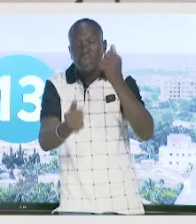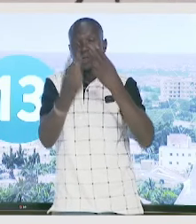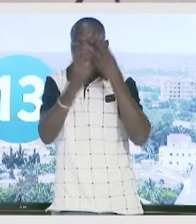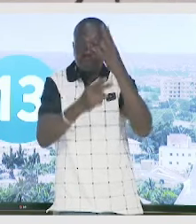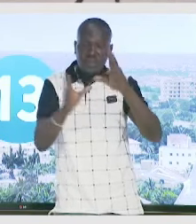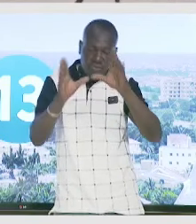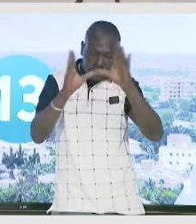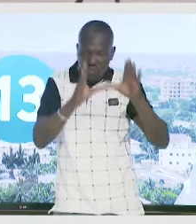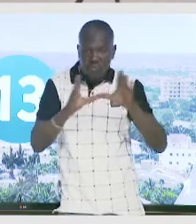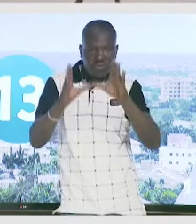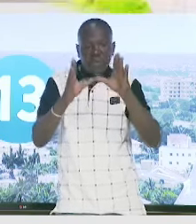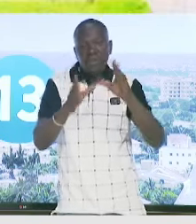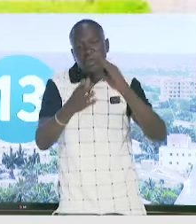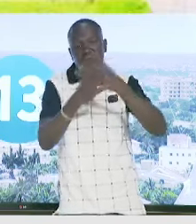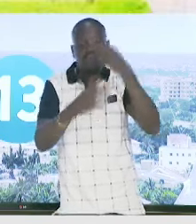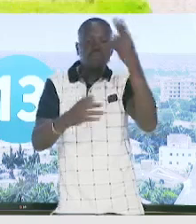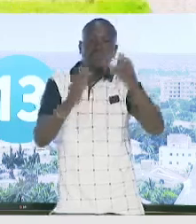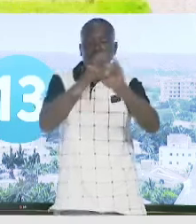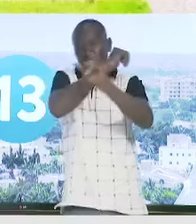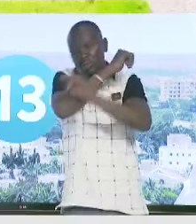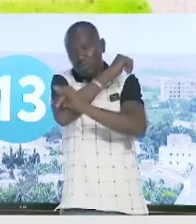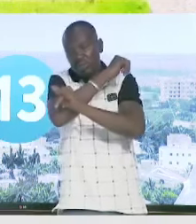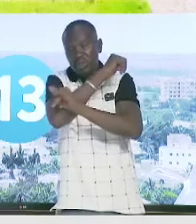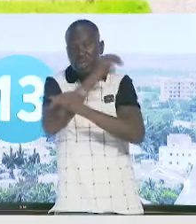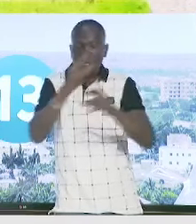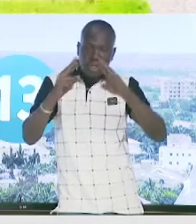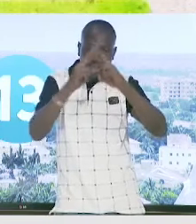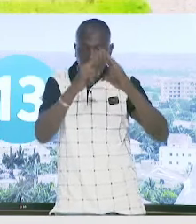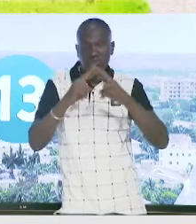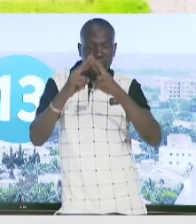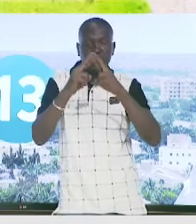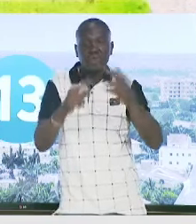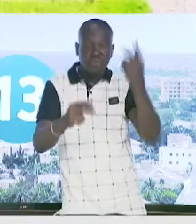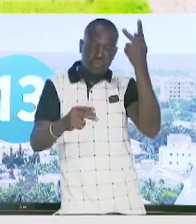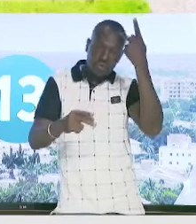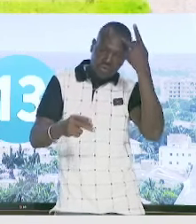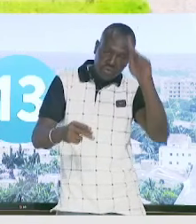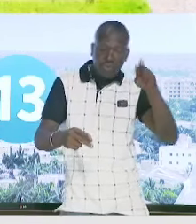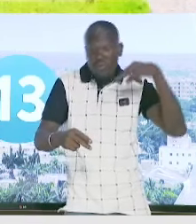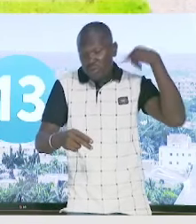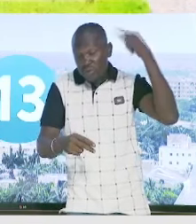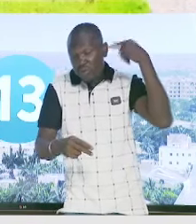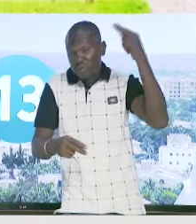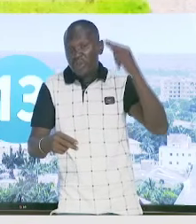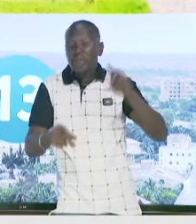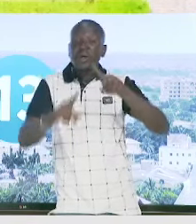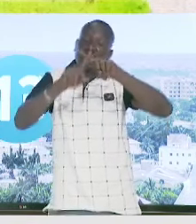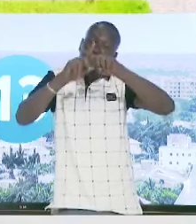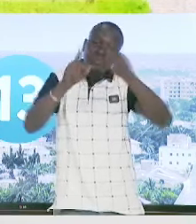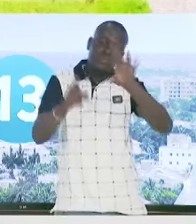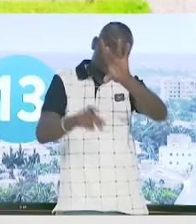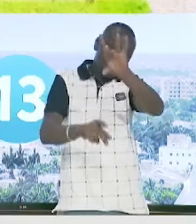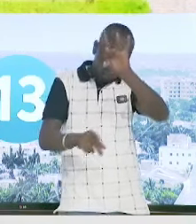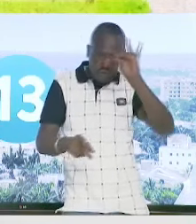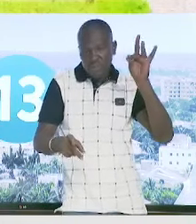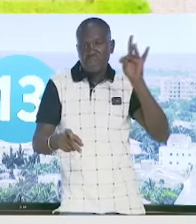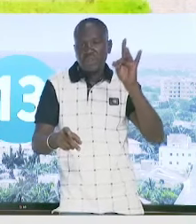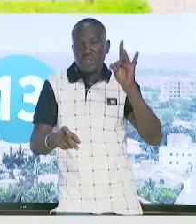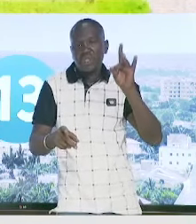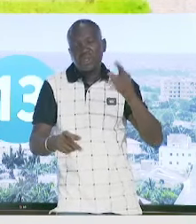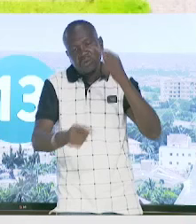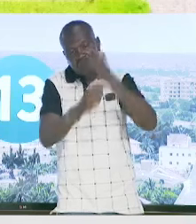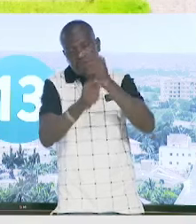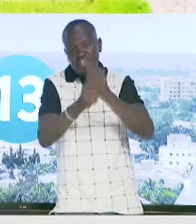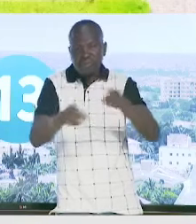la coopération entre les deux pays liée par la géopolitique et l'histoire, mais qui ont choisi de cheminer dans la